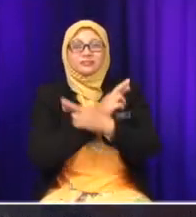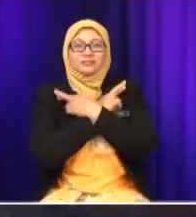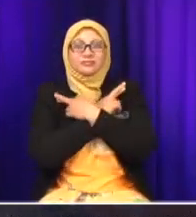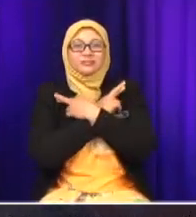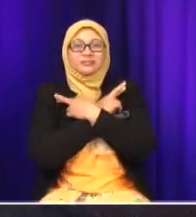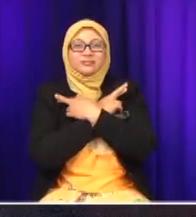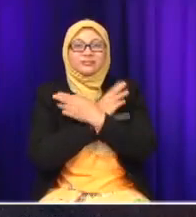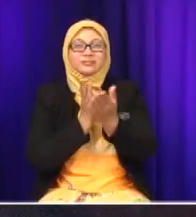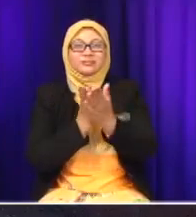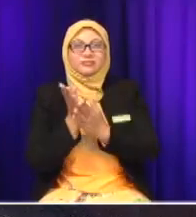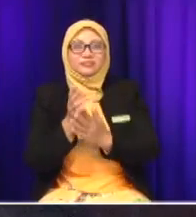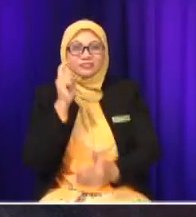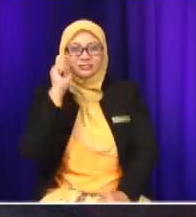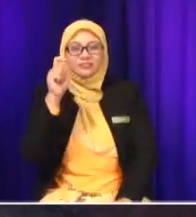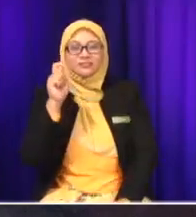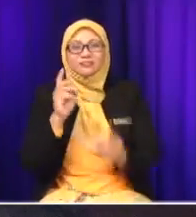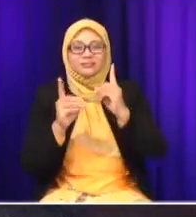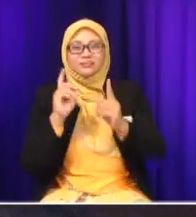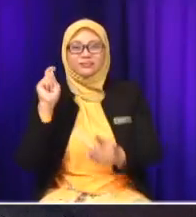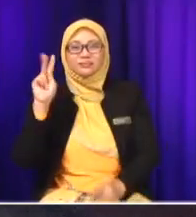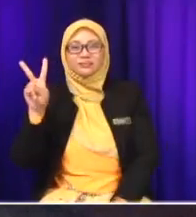teruskan menonton Didik TV